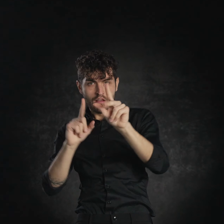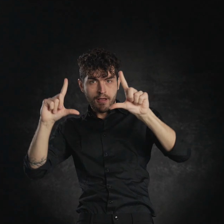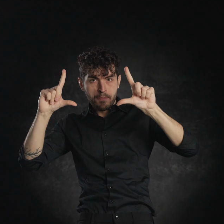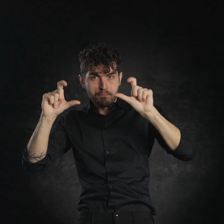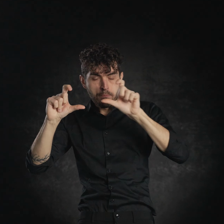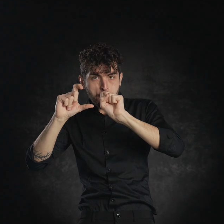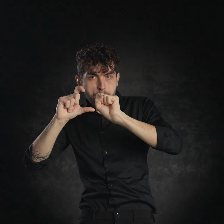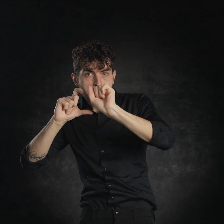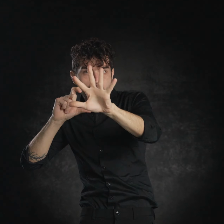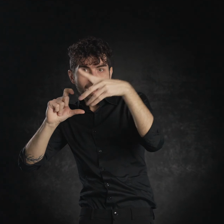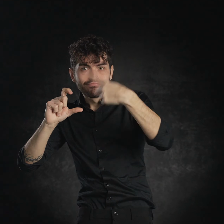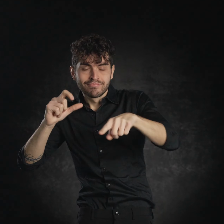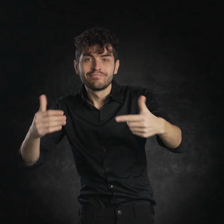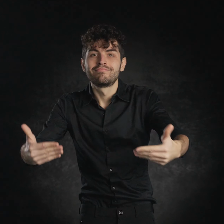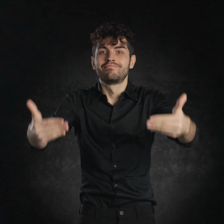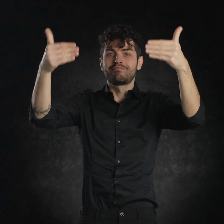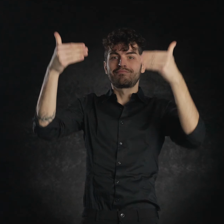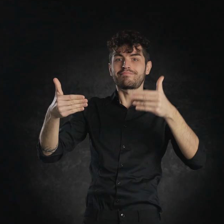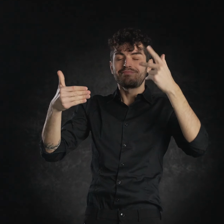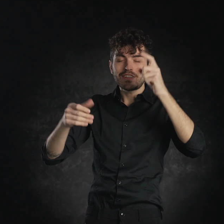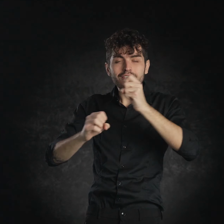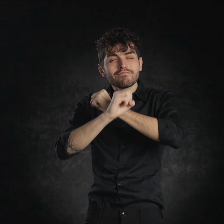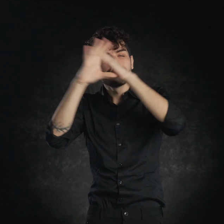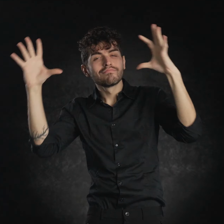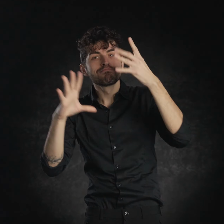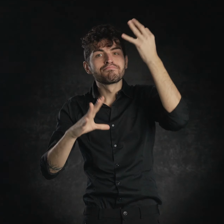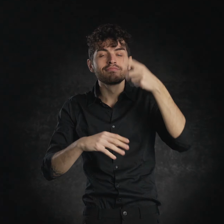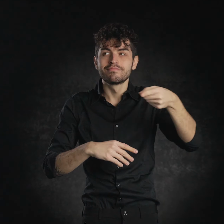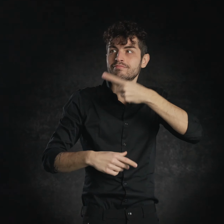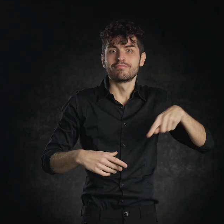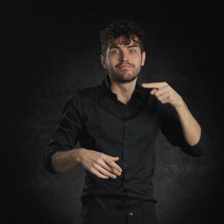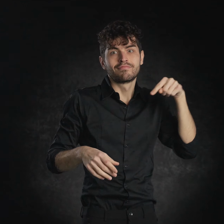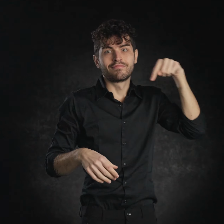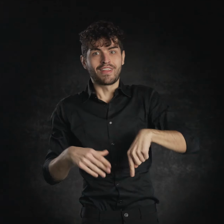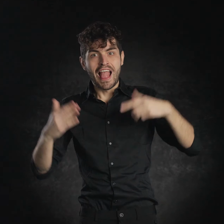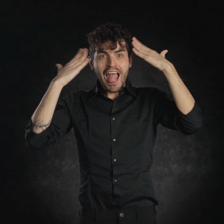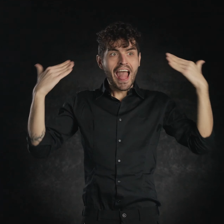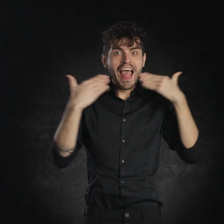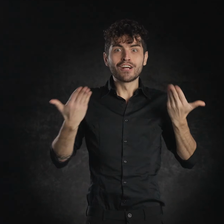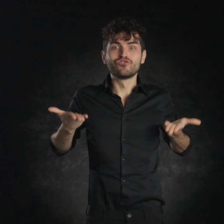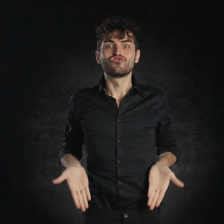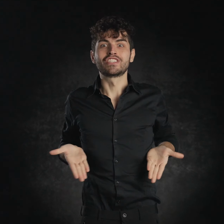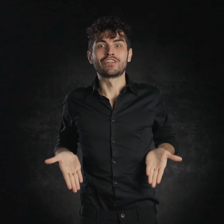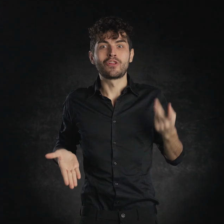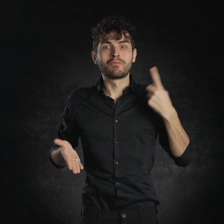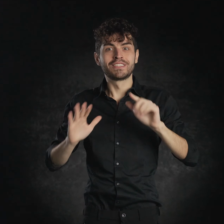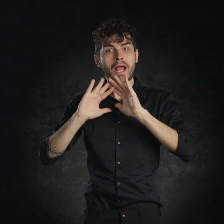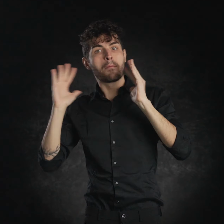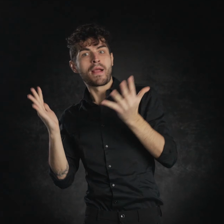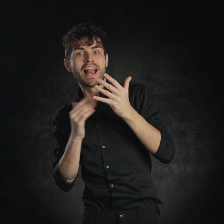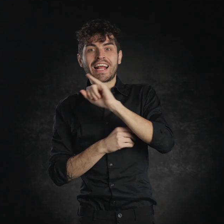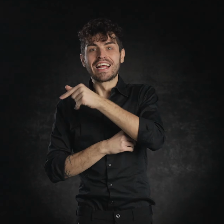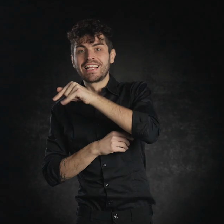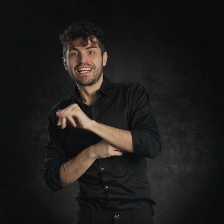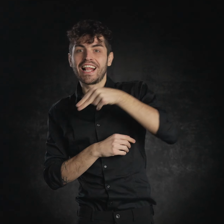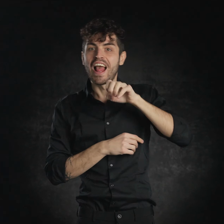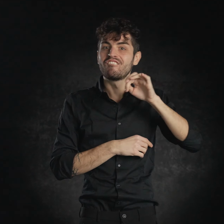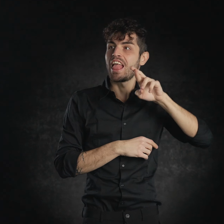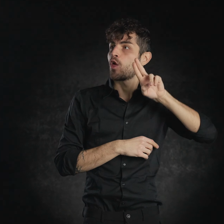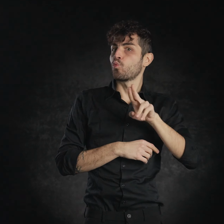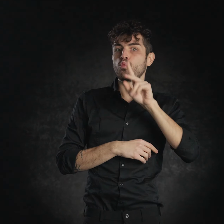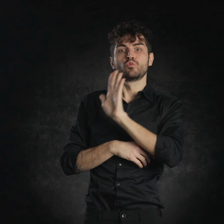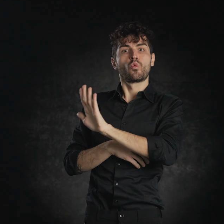foto del paesaggio che si vedeva e quindi in questo momento è come se noi fossimo in Egitto all'interno